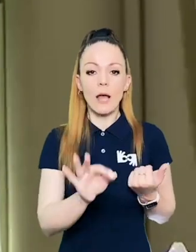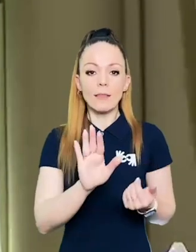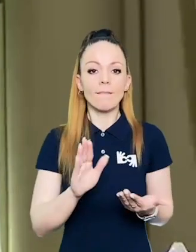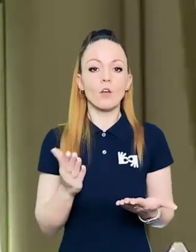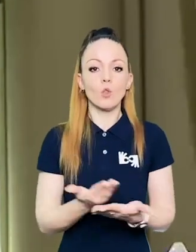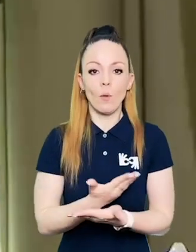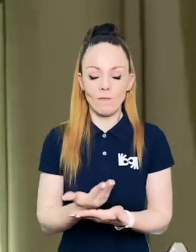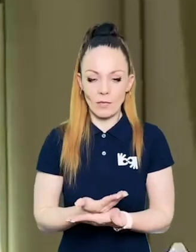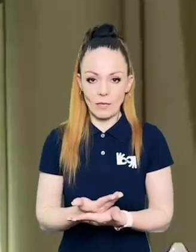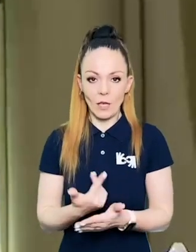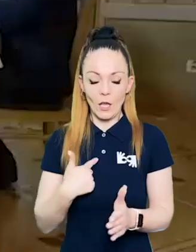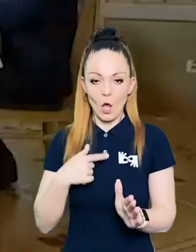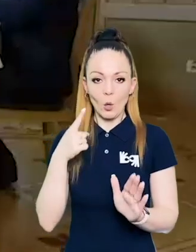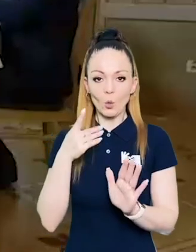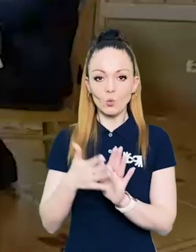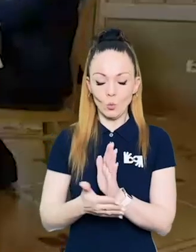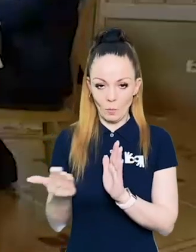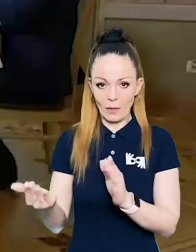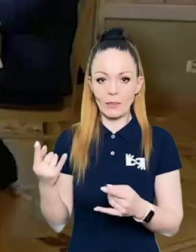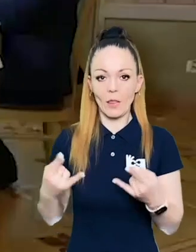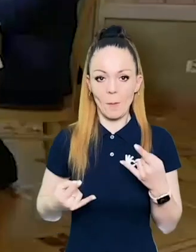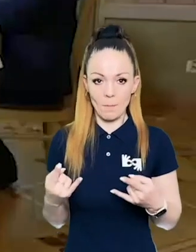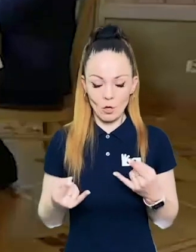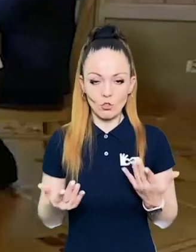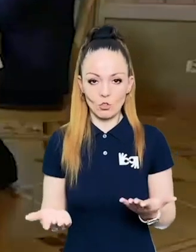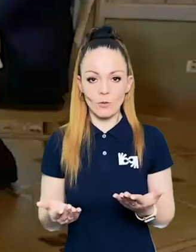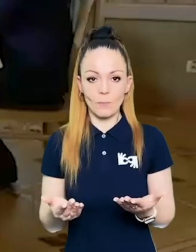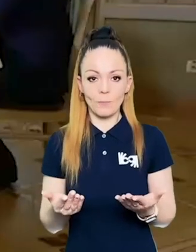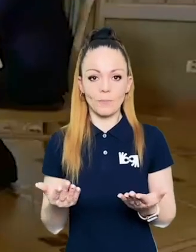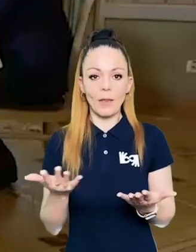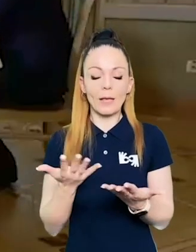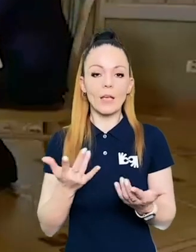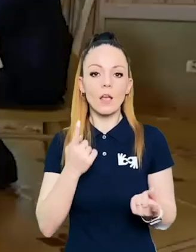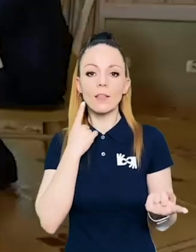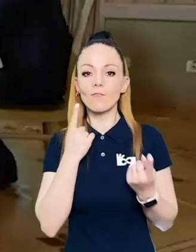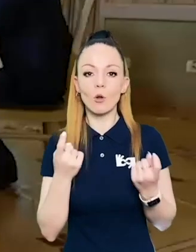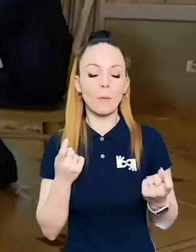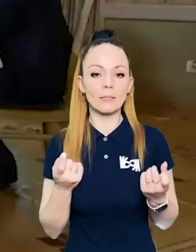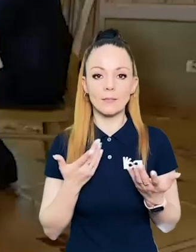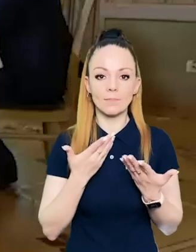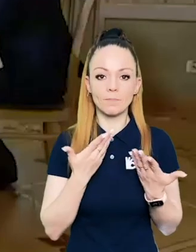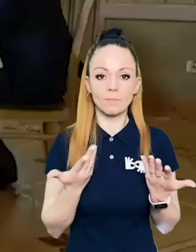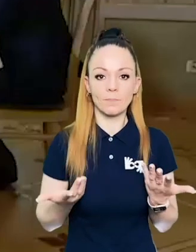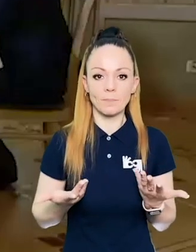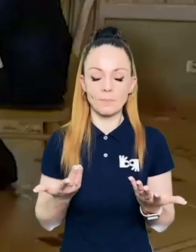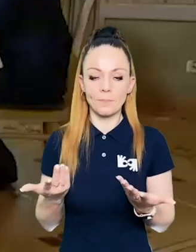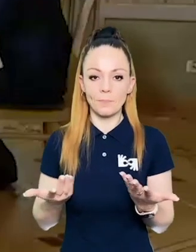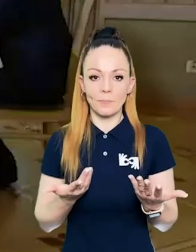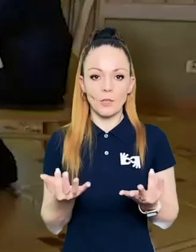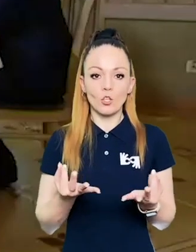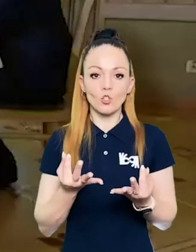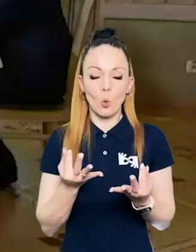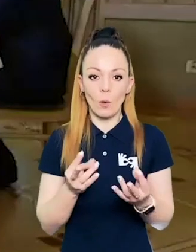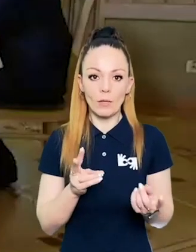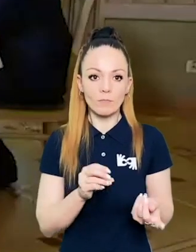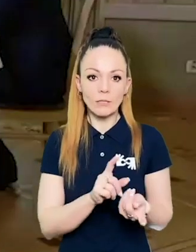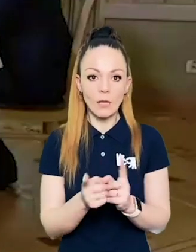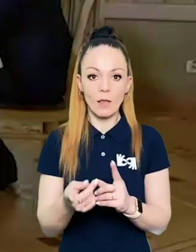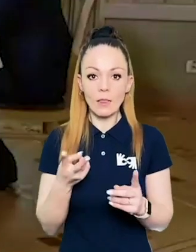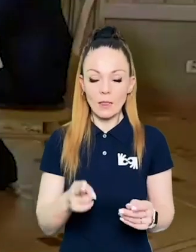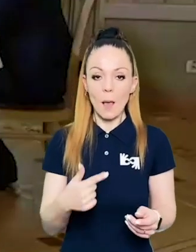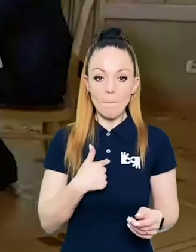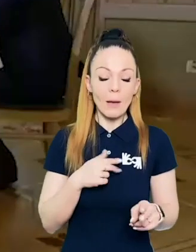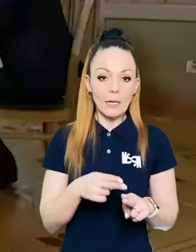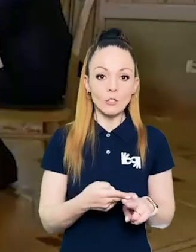що сказати в новинах. Ну, я розумію, телебачу, приводу, як немає якихось інформаційних нічого